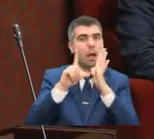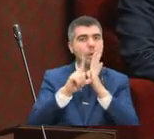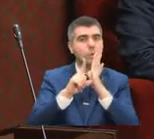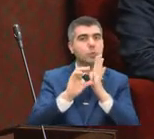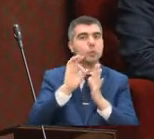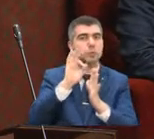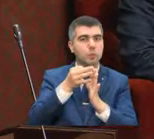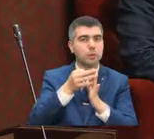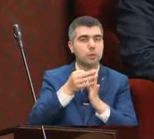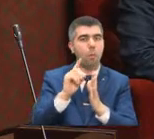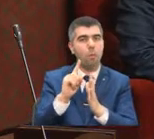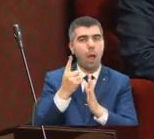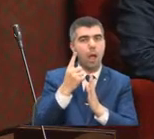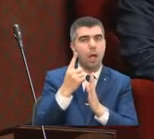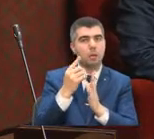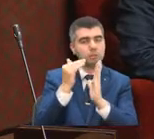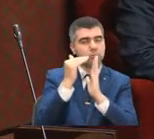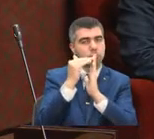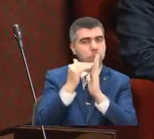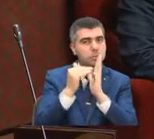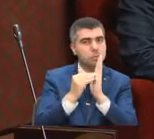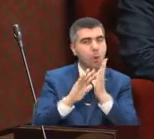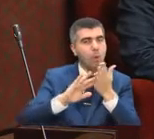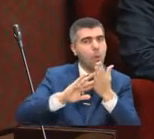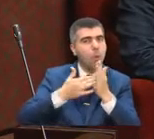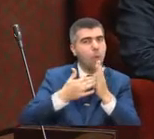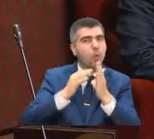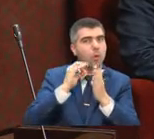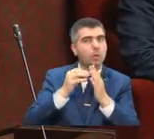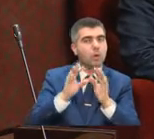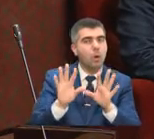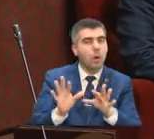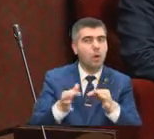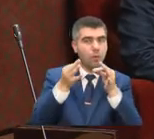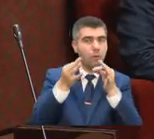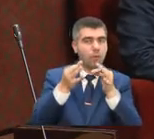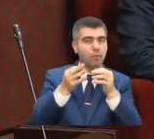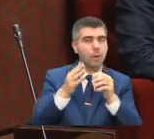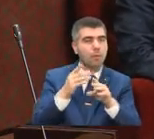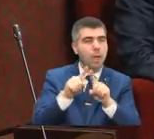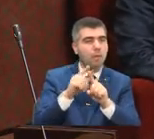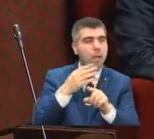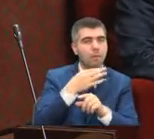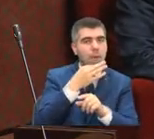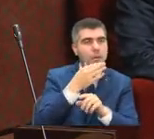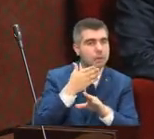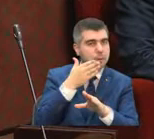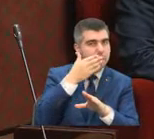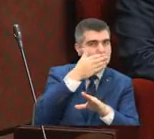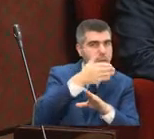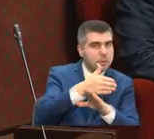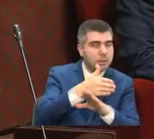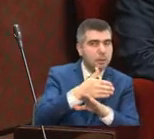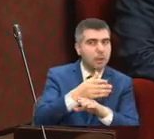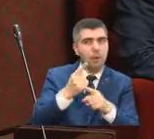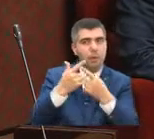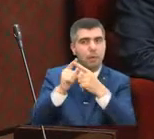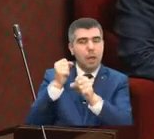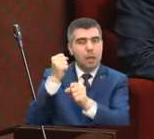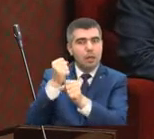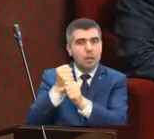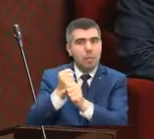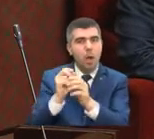اللي كيوضع واحد الهيكلة منسجمة كتحدد شروط الولوج والاختصاصات والمهام وكذلك نظام